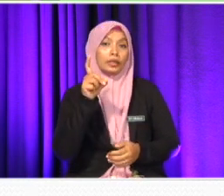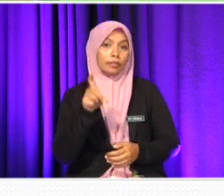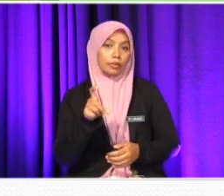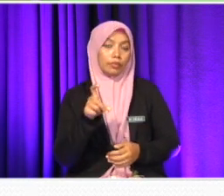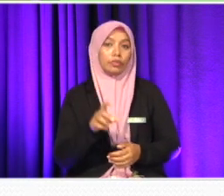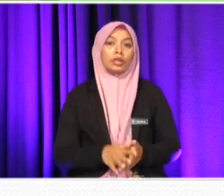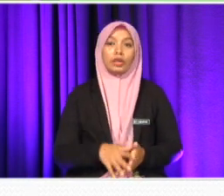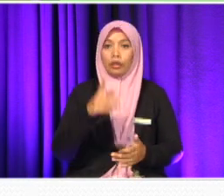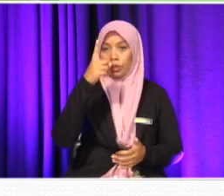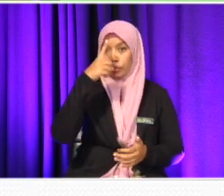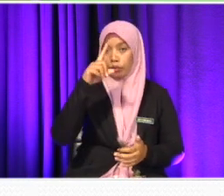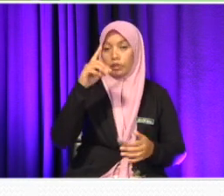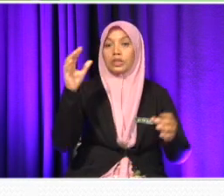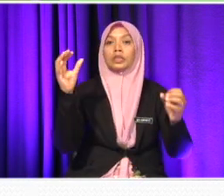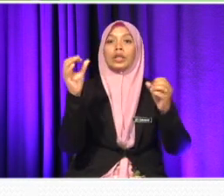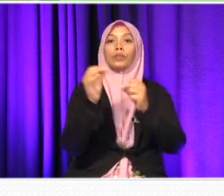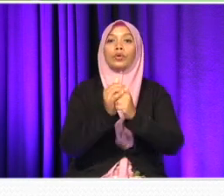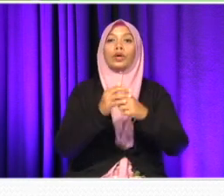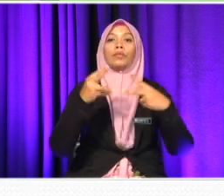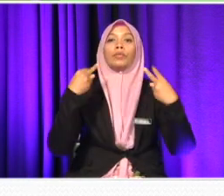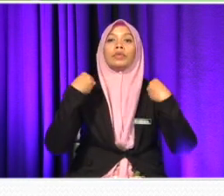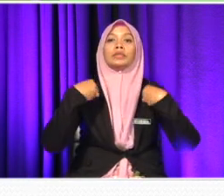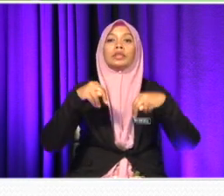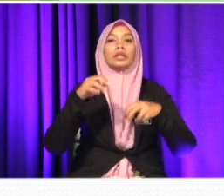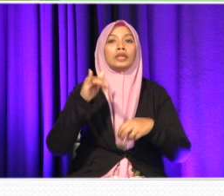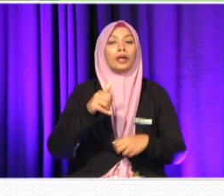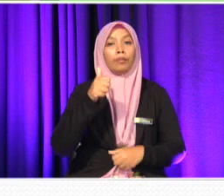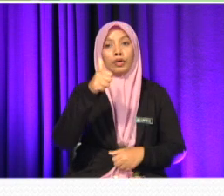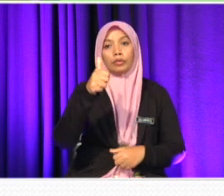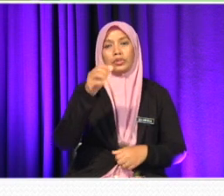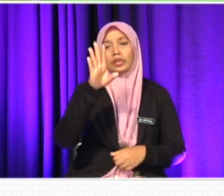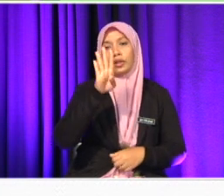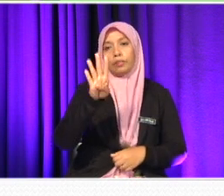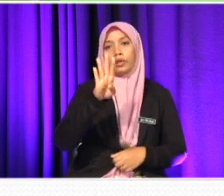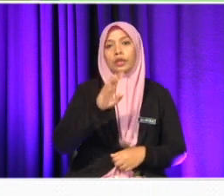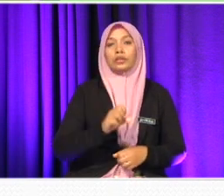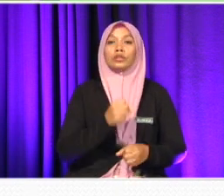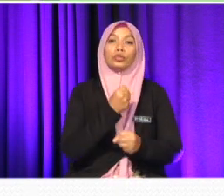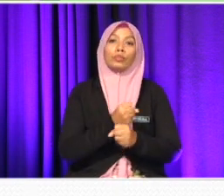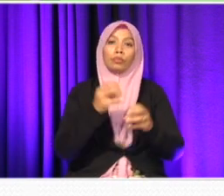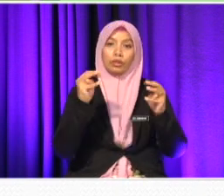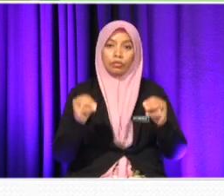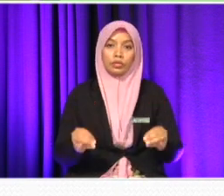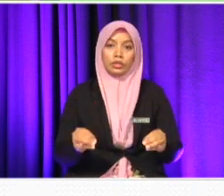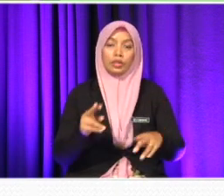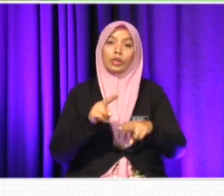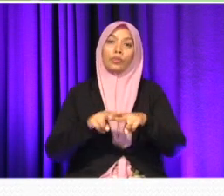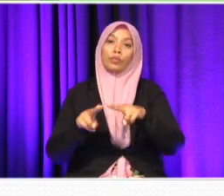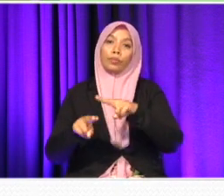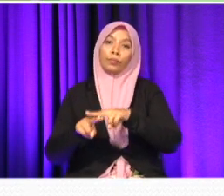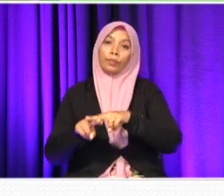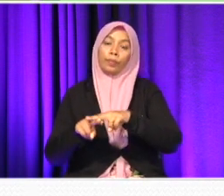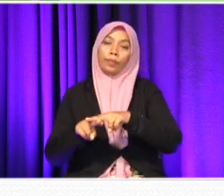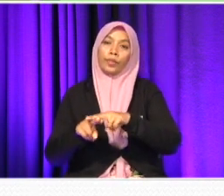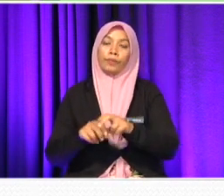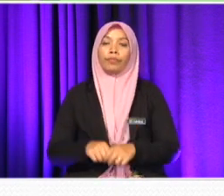melaksanakan Stadion pemasaran yang berkesan perintah yang keempat semua manusia kaitan tentang